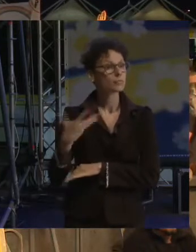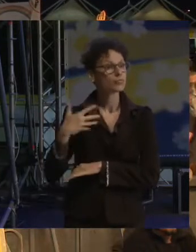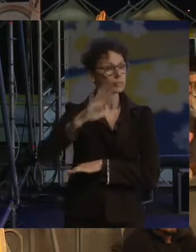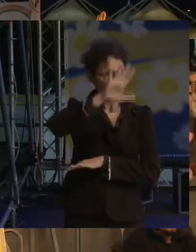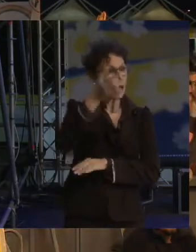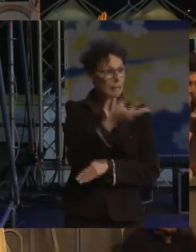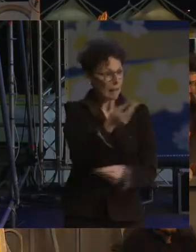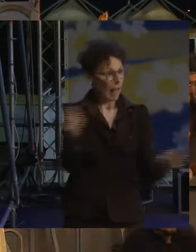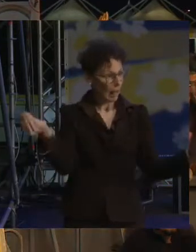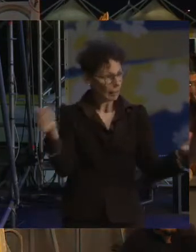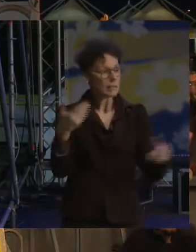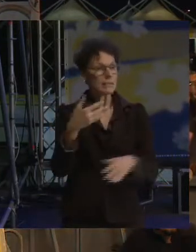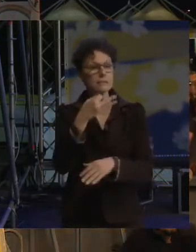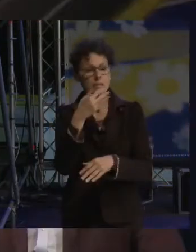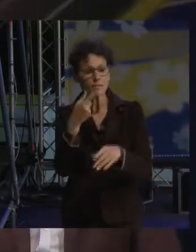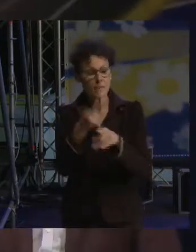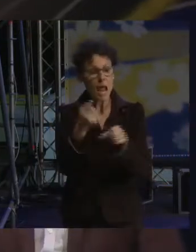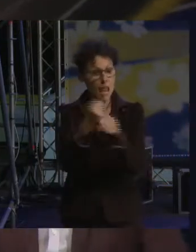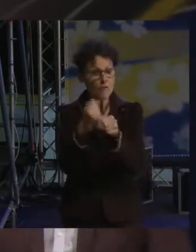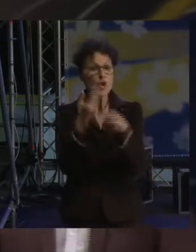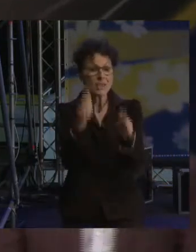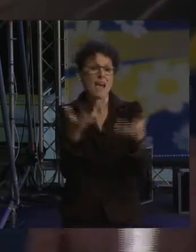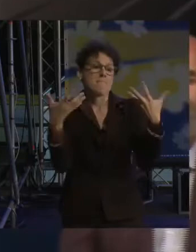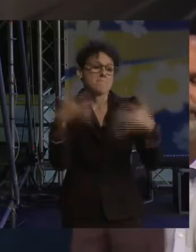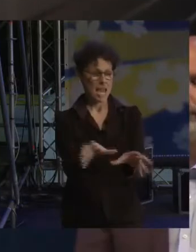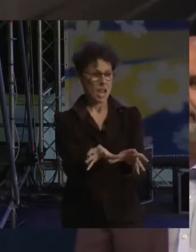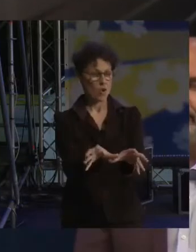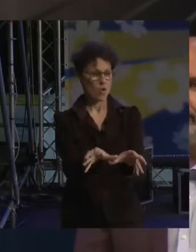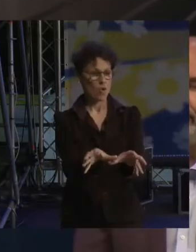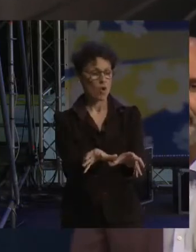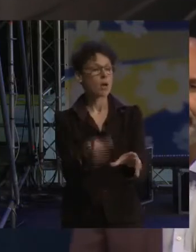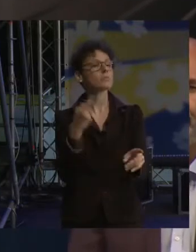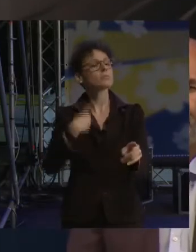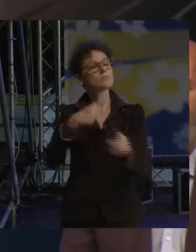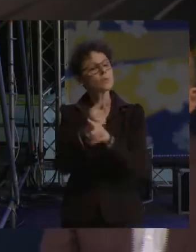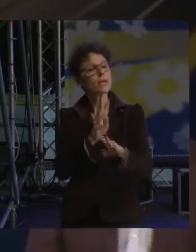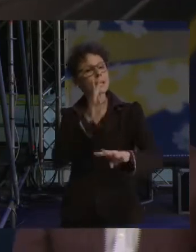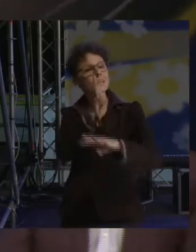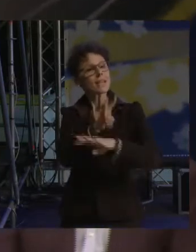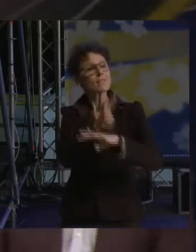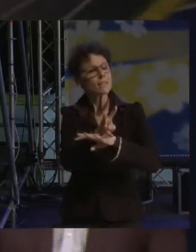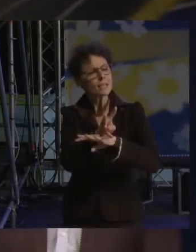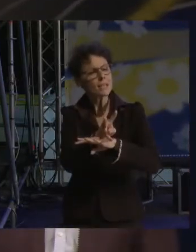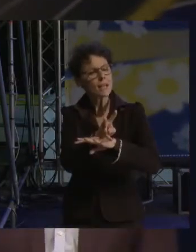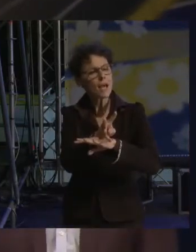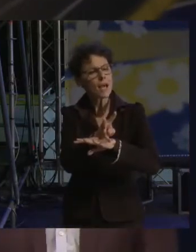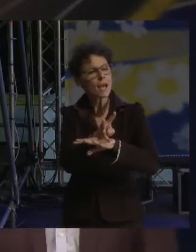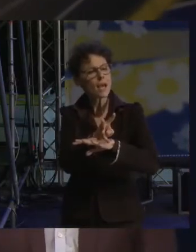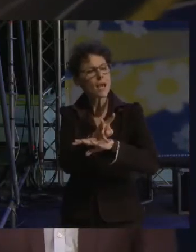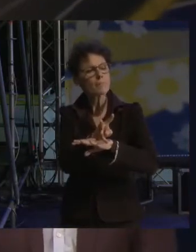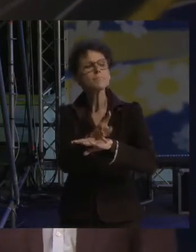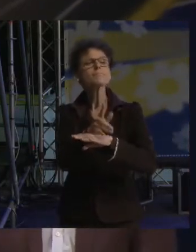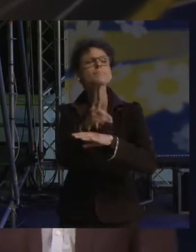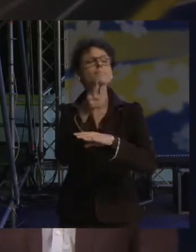tutti occupati in meno e quindi bisogna intervenire immediatamente per capire come fare per